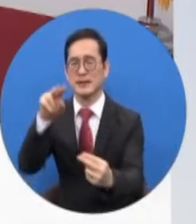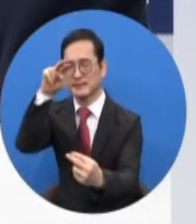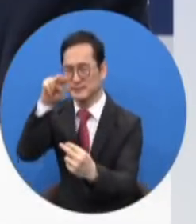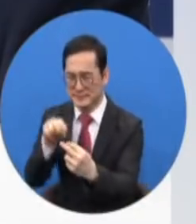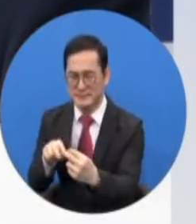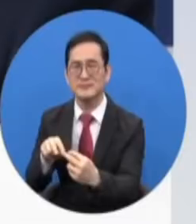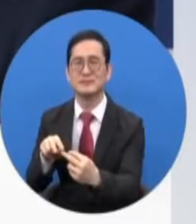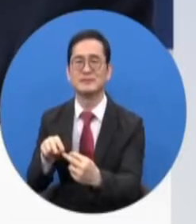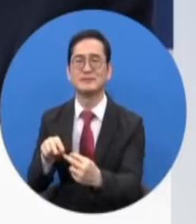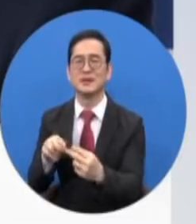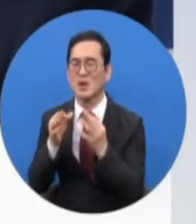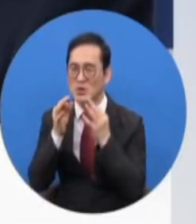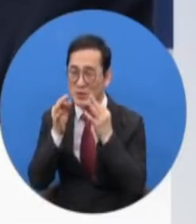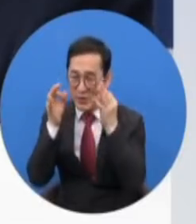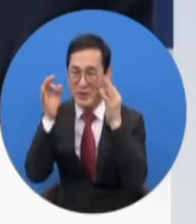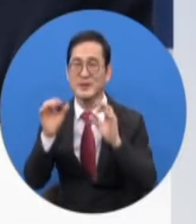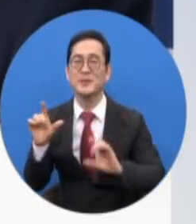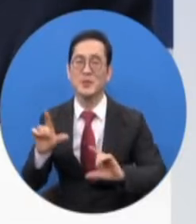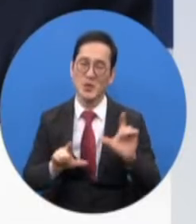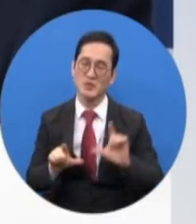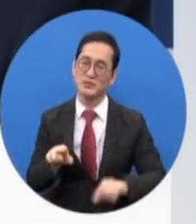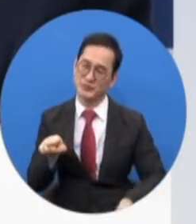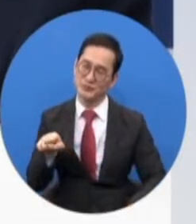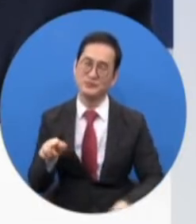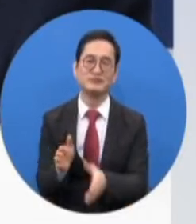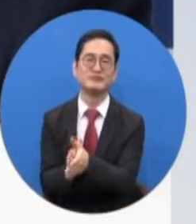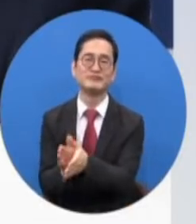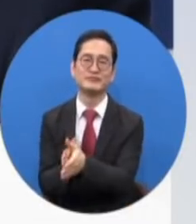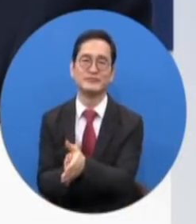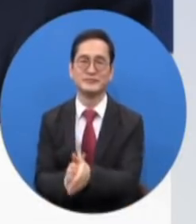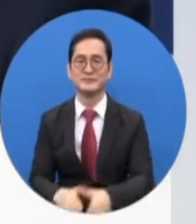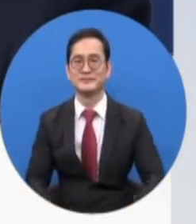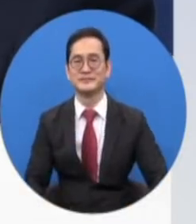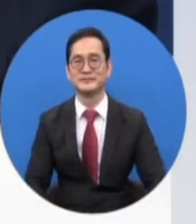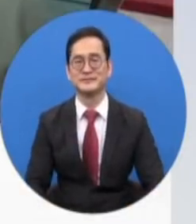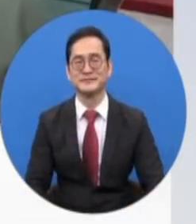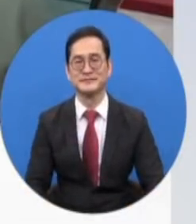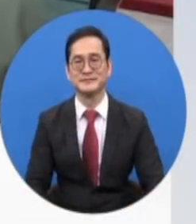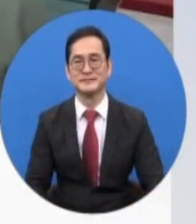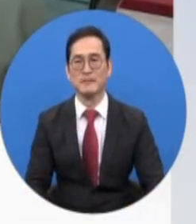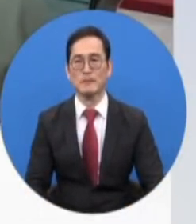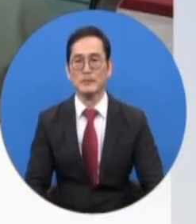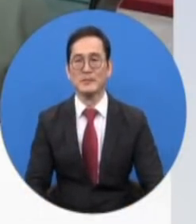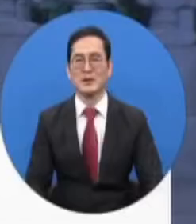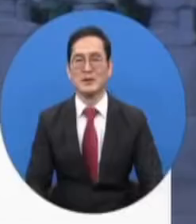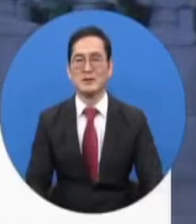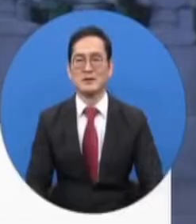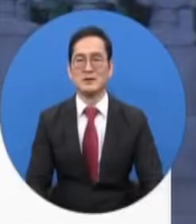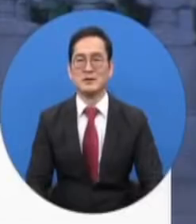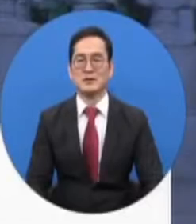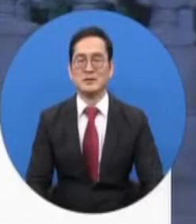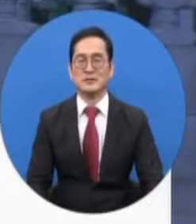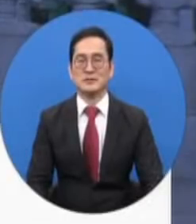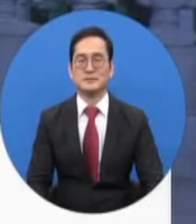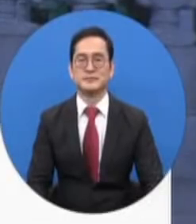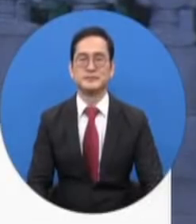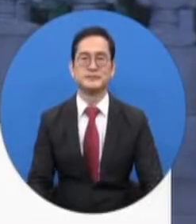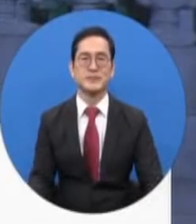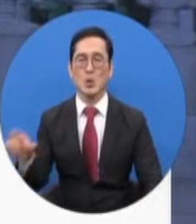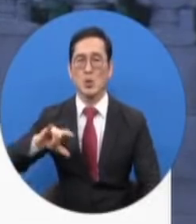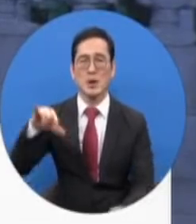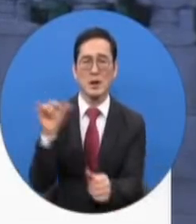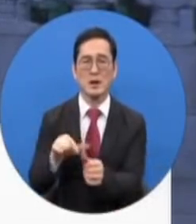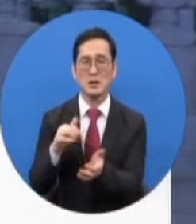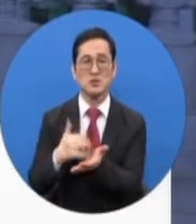가까이에서 근접해서 같이 일할 수 있는 그런 대통령의 모습을 좀 기대해 봅니다. 속보입니다. 지금 코로나19 신규 확진자